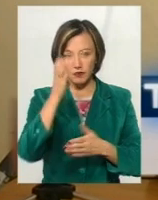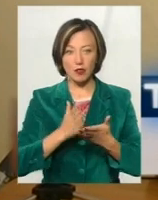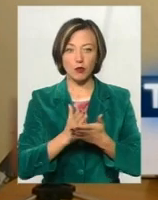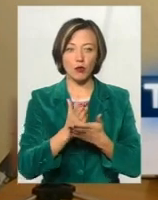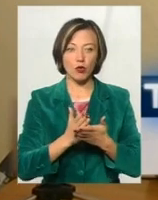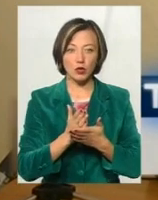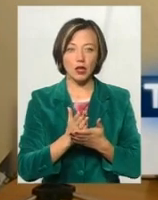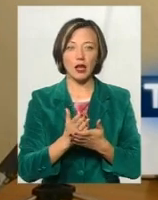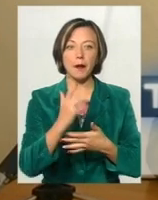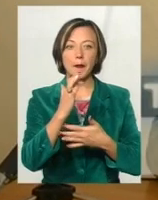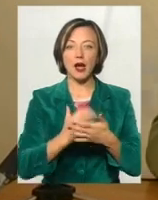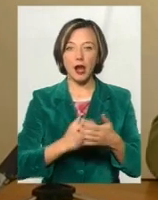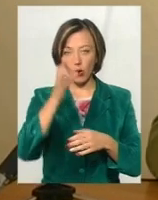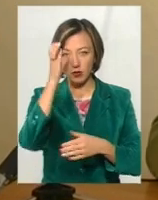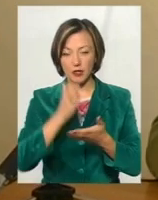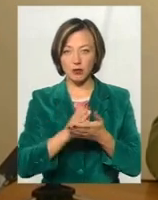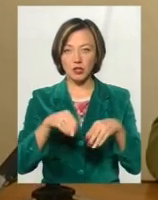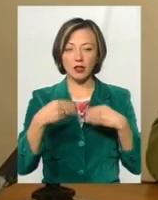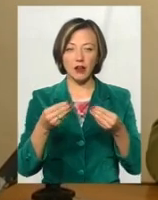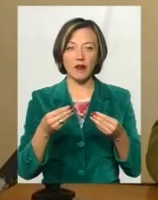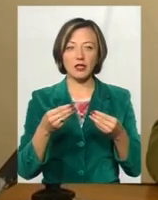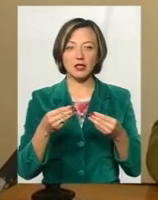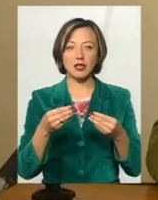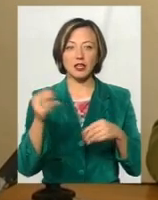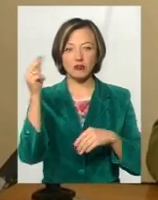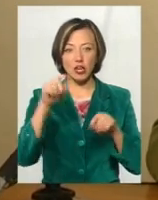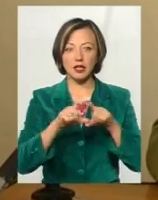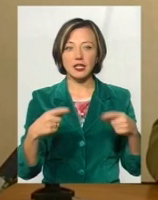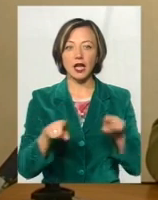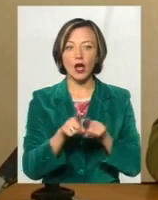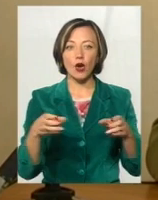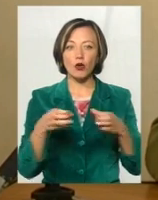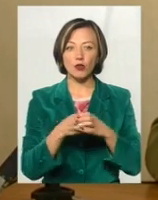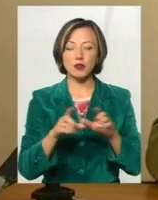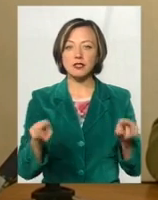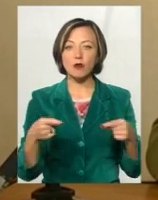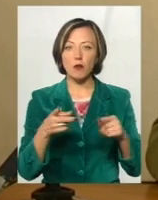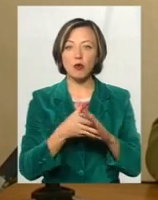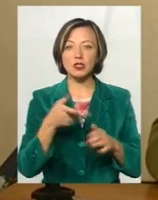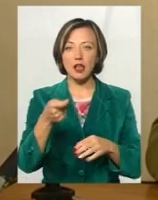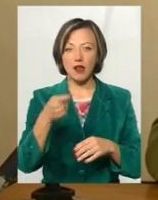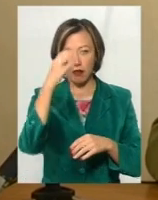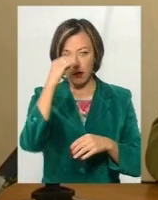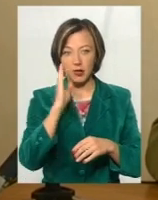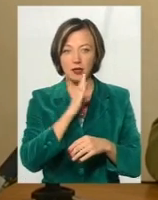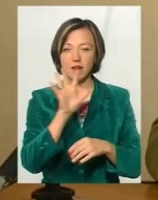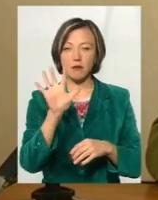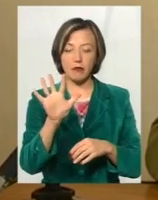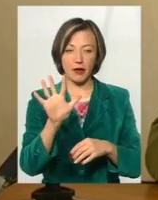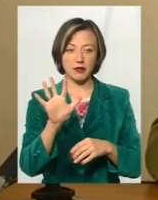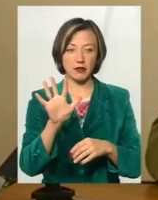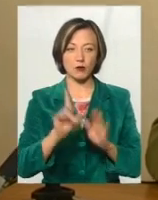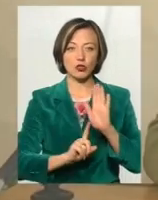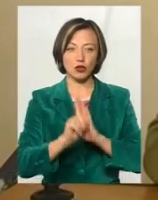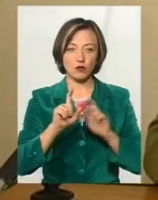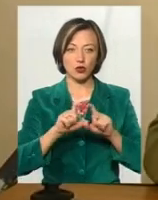перелік освітніх послуг, що може надавати навчальний заклад. Таких груп, які створені по заявах батьків, у нас 5 працює в